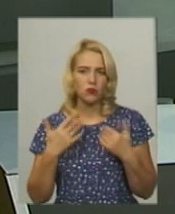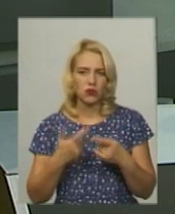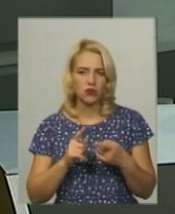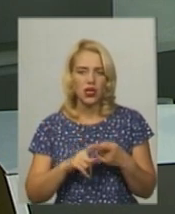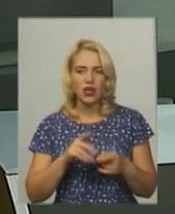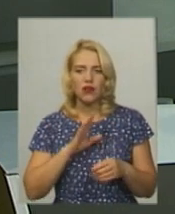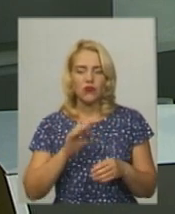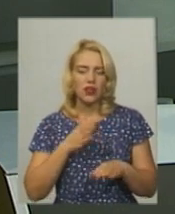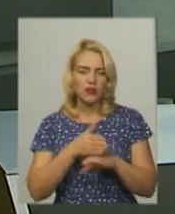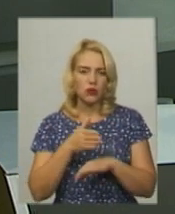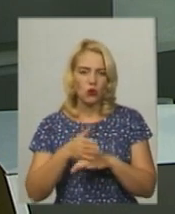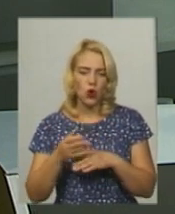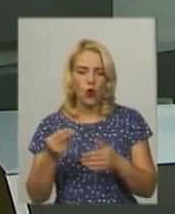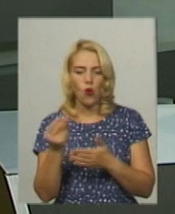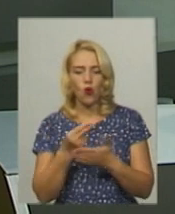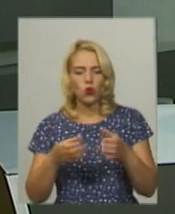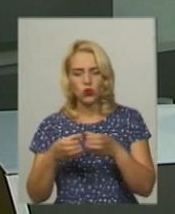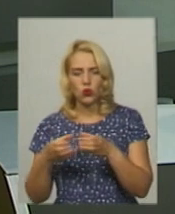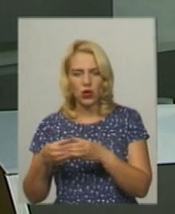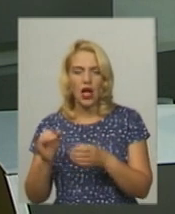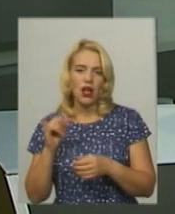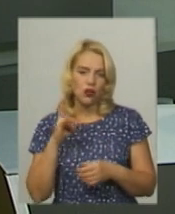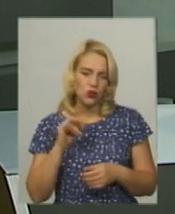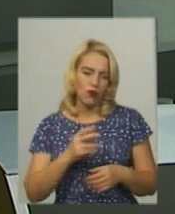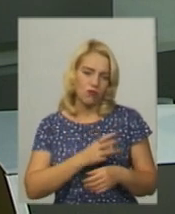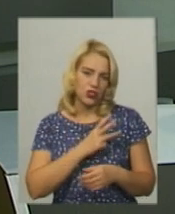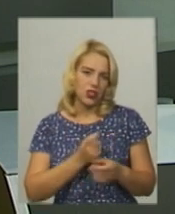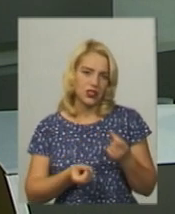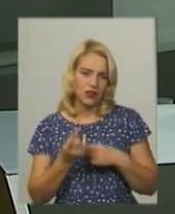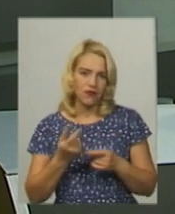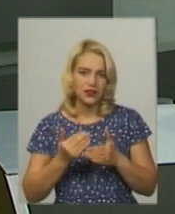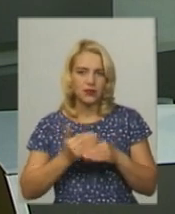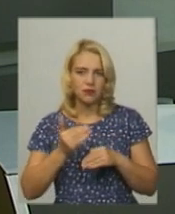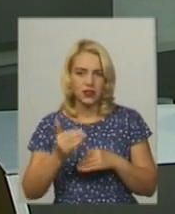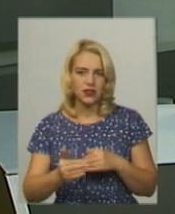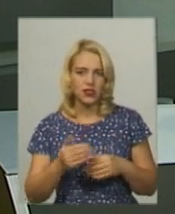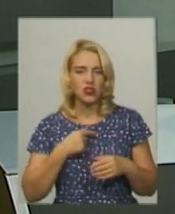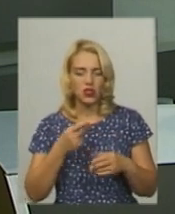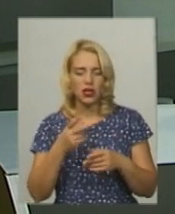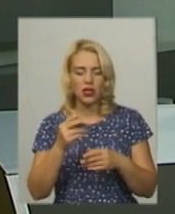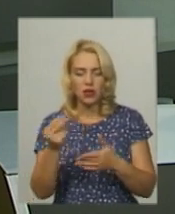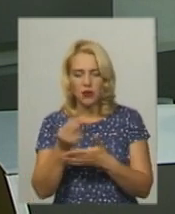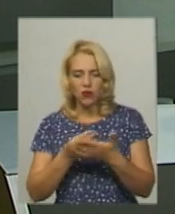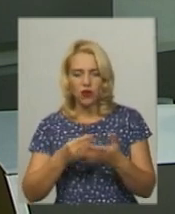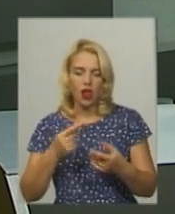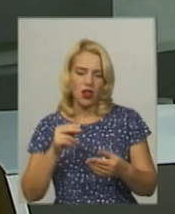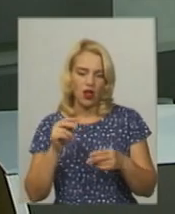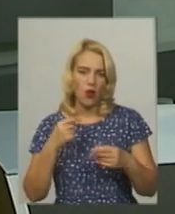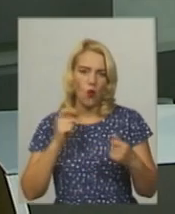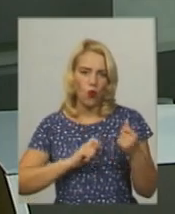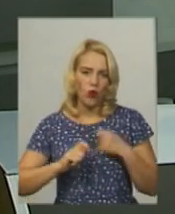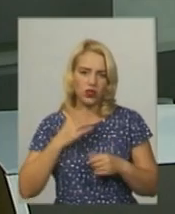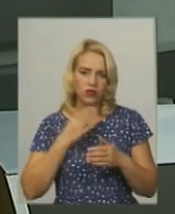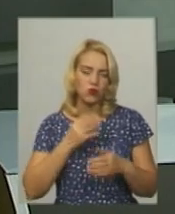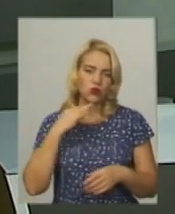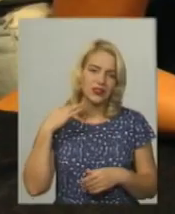не відвідувала, а бажання декорувати тканину виникло спонтанно. За місяць Ольга розмалювала одяг своєму сину, матері, сестрі, племінниці та